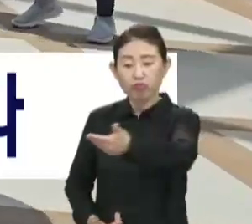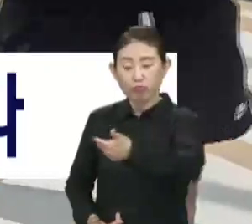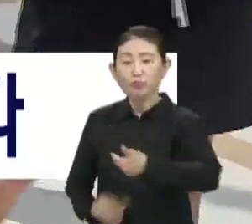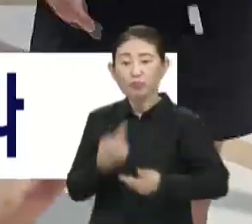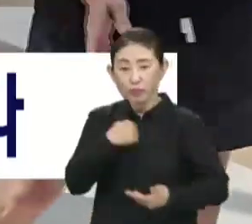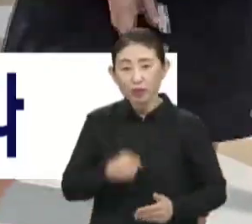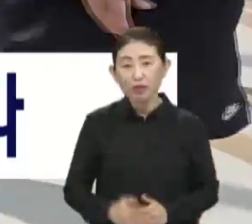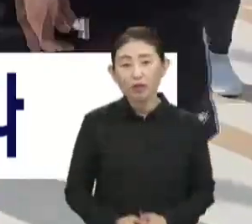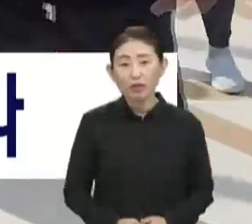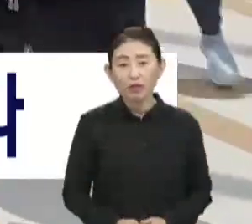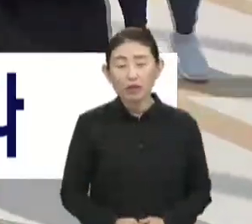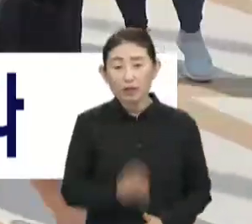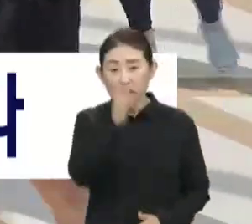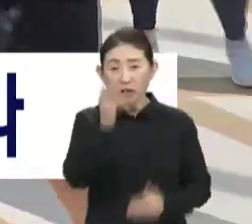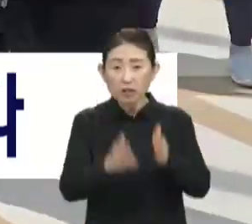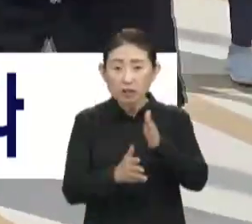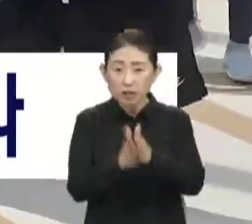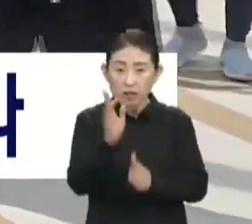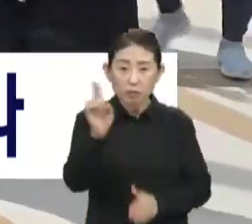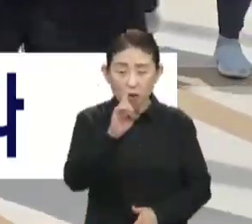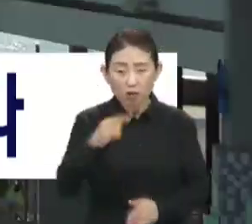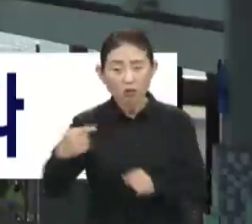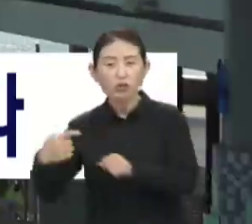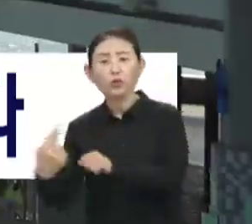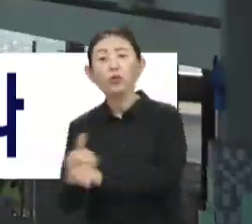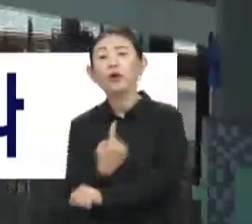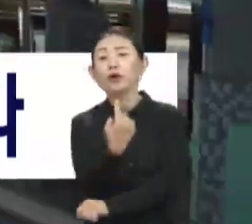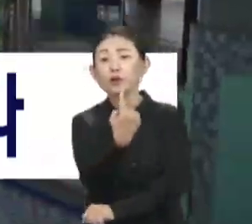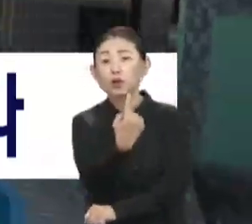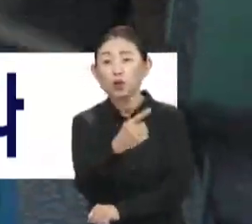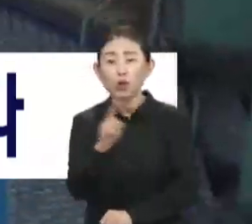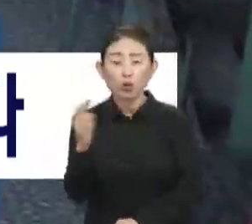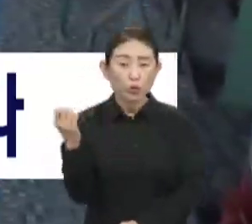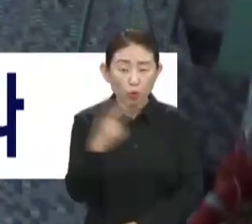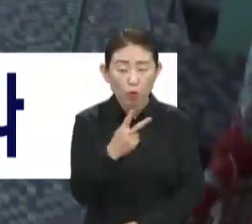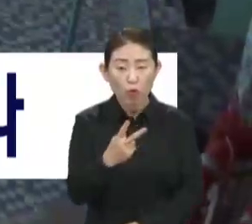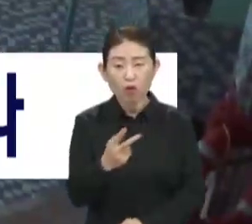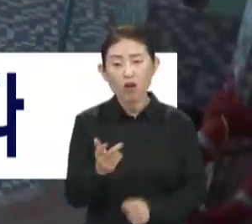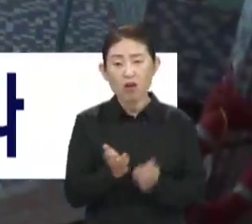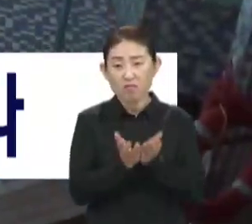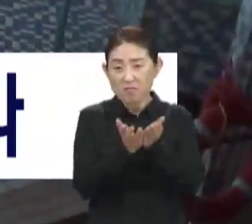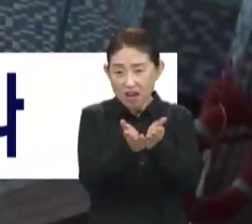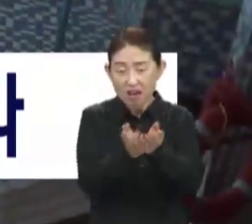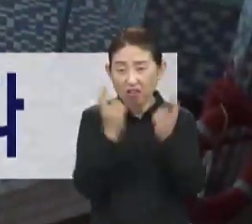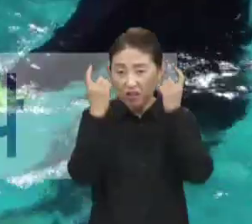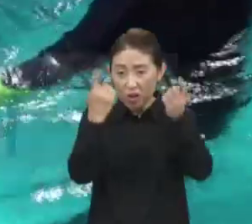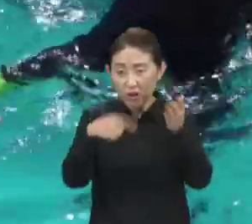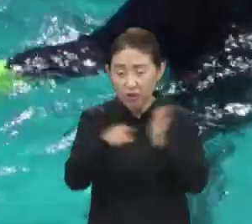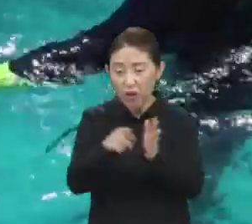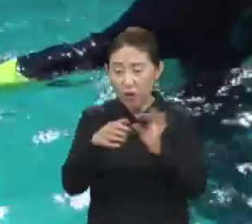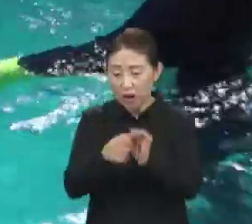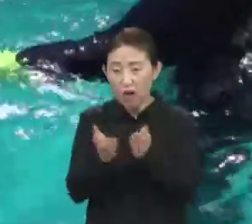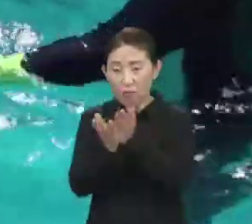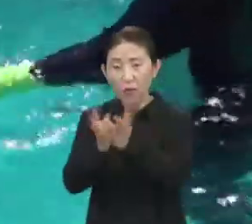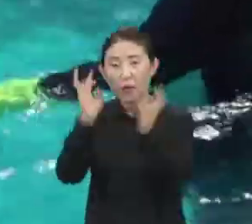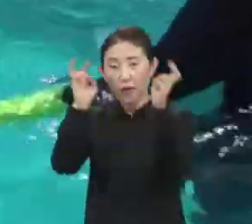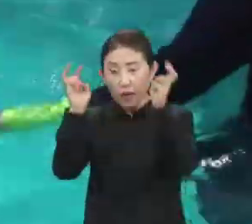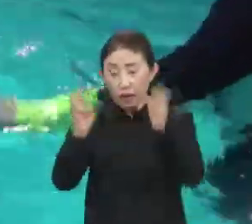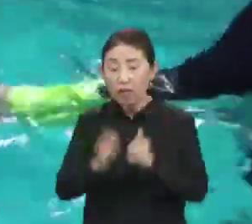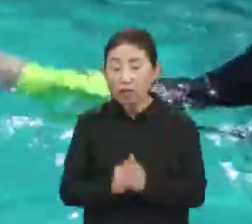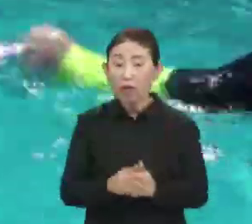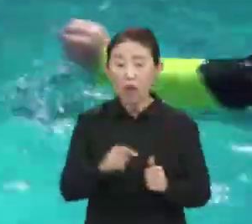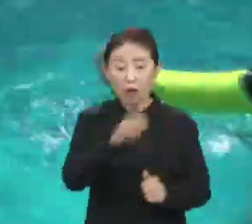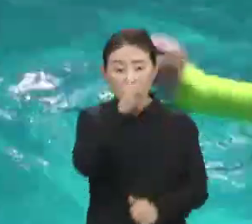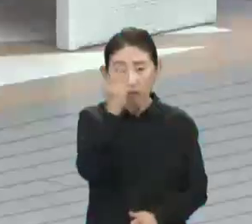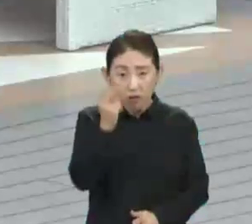돌아왔습니다. 서산시는 모항만이 아닌 기항 크루즈 유치를 위해 4분기에 크루즈 선사 관계자들에게 여객